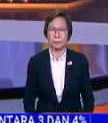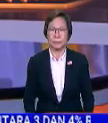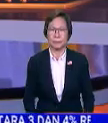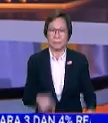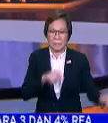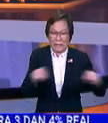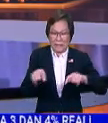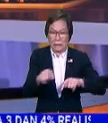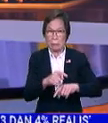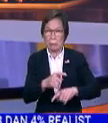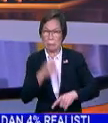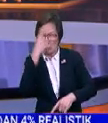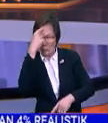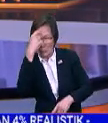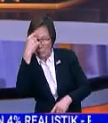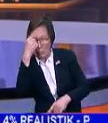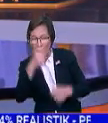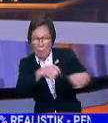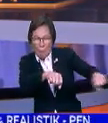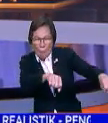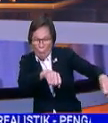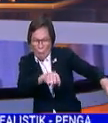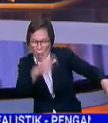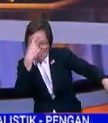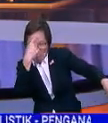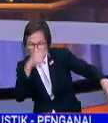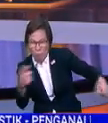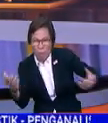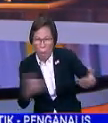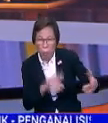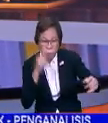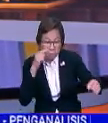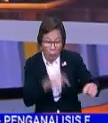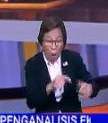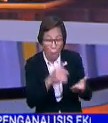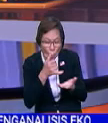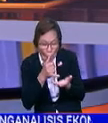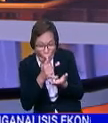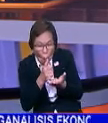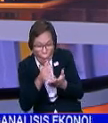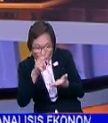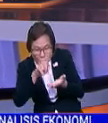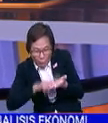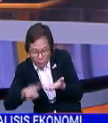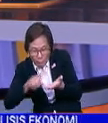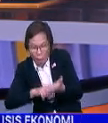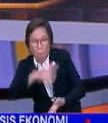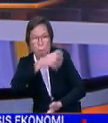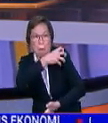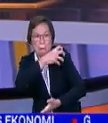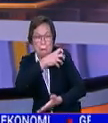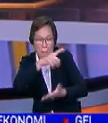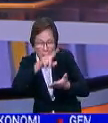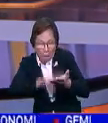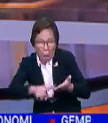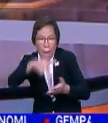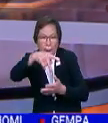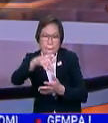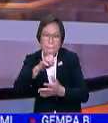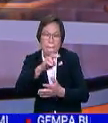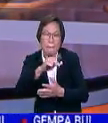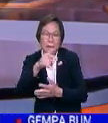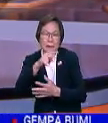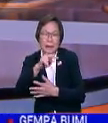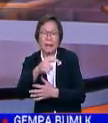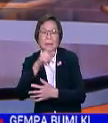Hai tindakan mencurigakan seorang penunggang motosikal membawa penemuan dadah dalam satu pemeriksaan pihak berkuasa dipandang Kedah